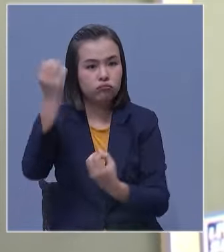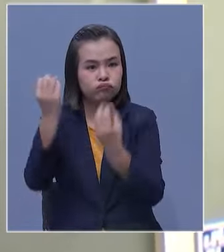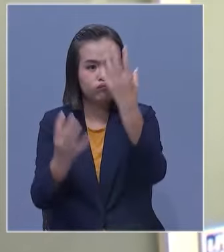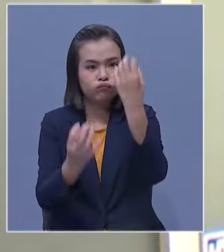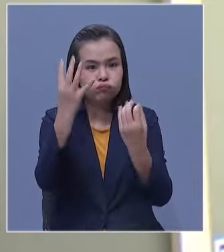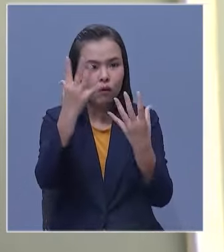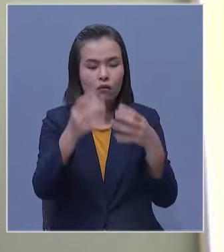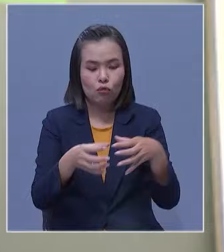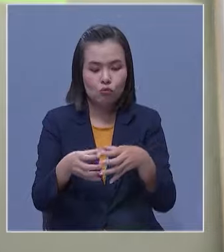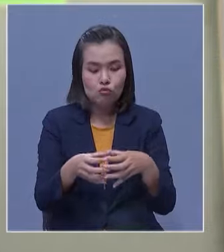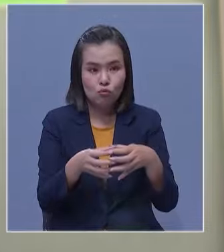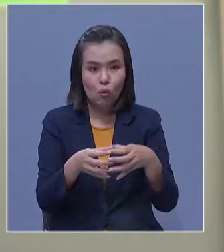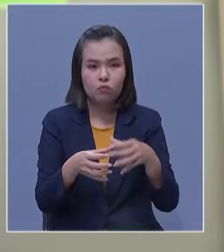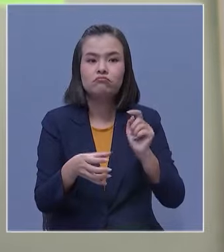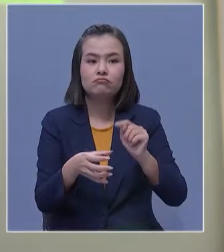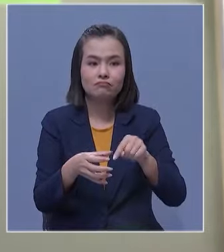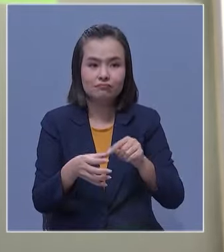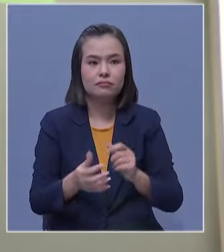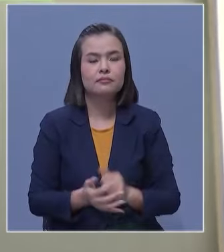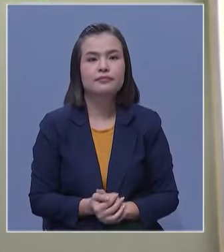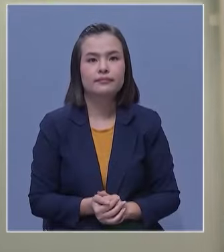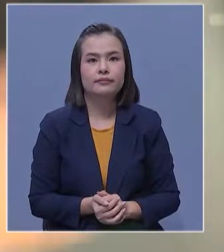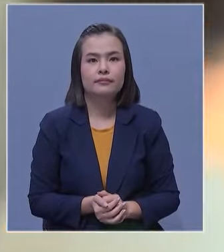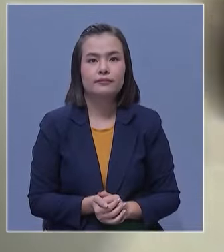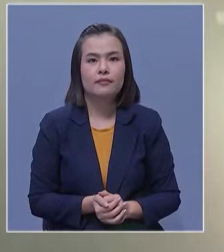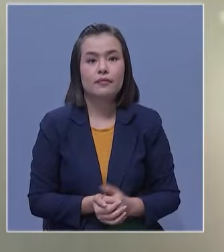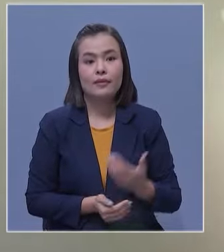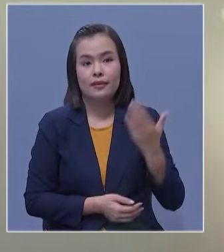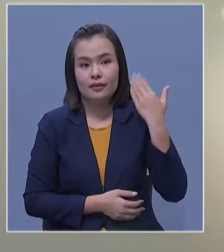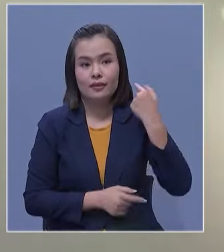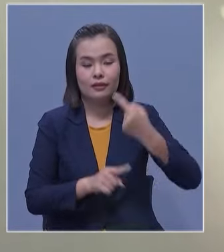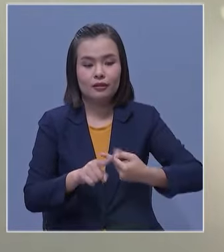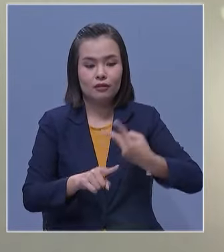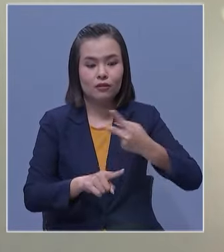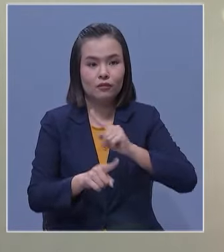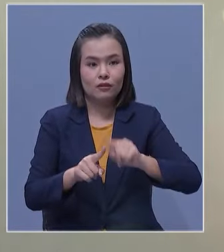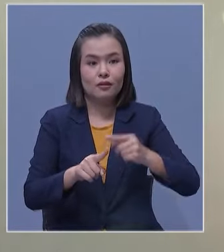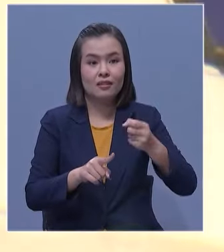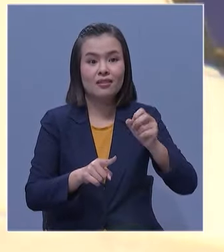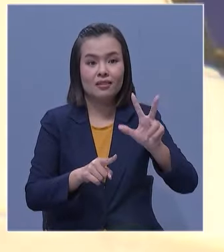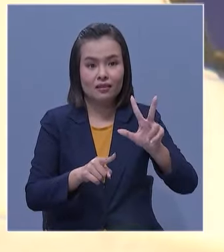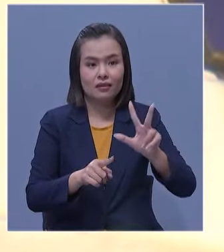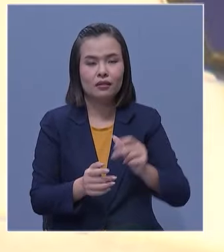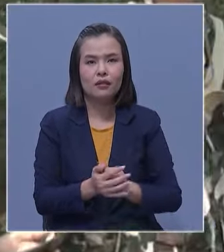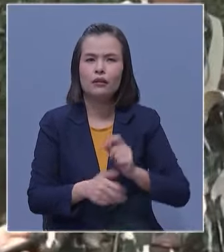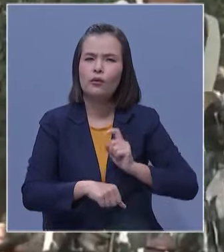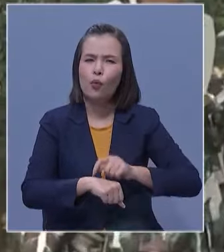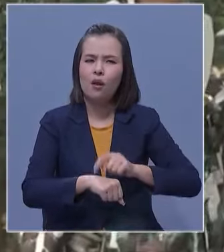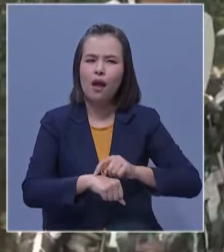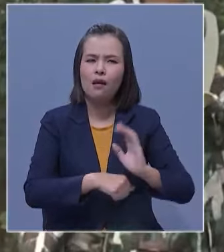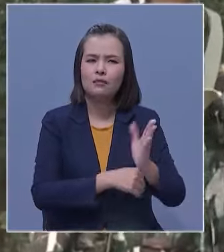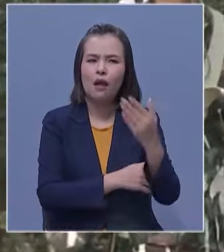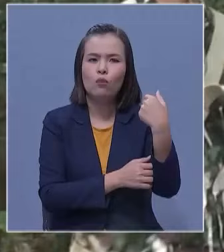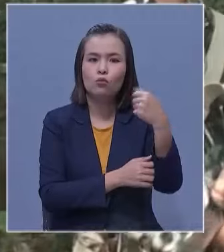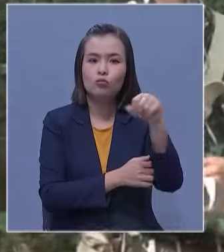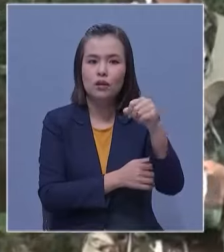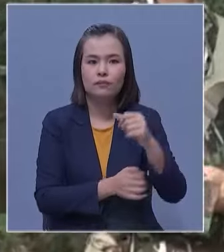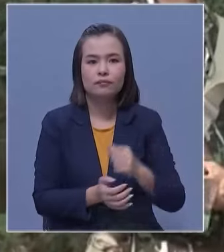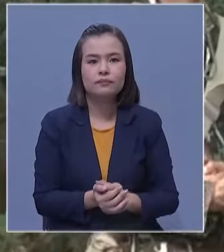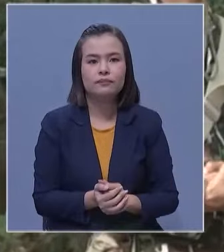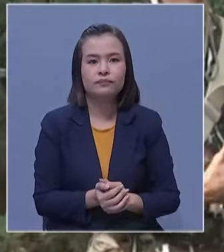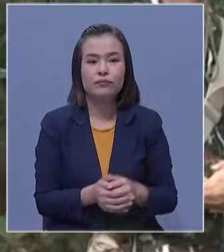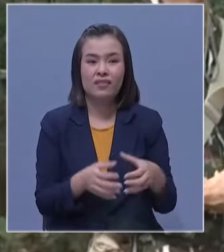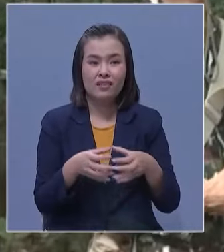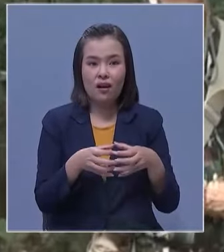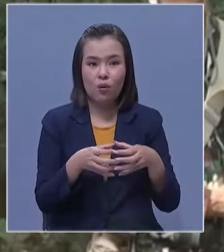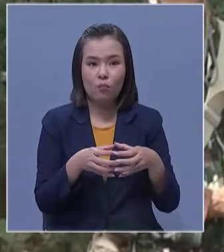ชาติกับพวกโดยระบุแบบนี้ครับว่าวันที่ 13กุมภาพันธ์ที่ผ่านมาเวลาประมาณ 10:00นคุณชัยวัฒน์